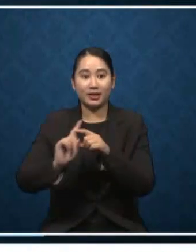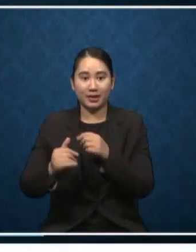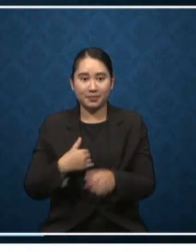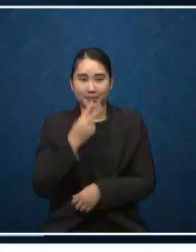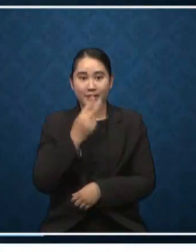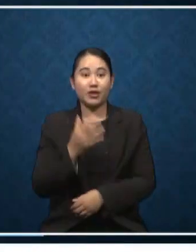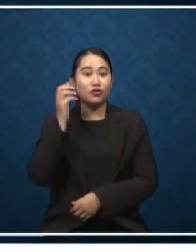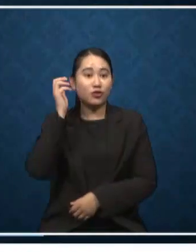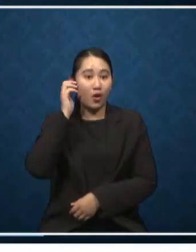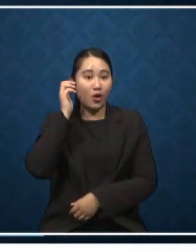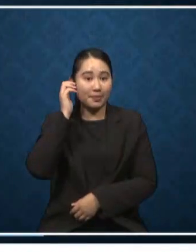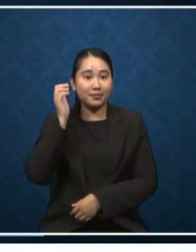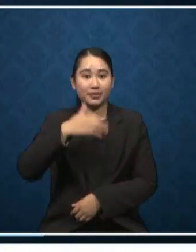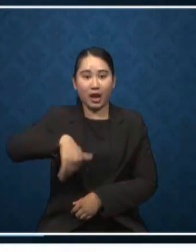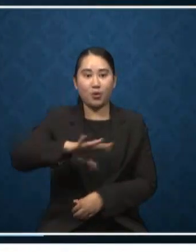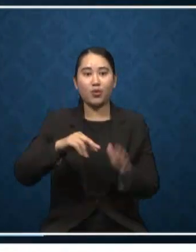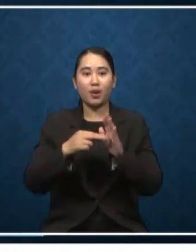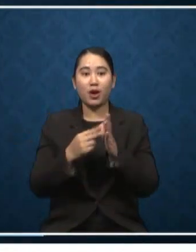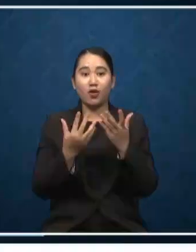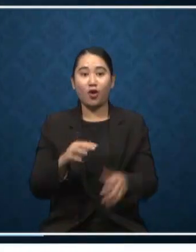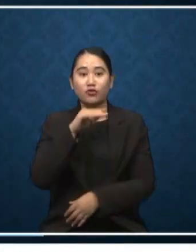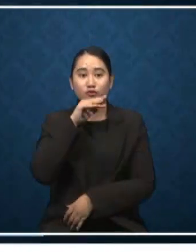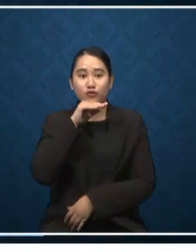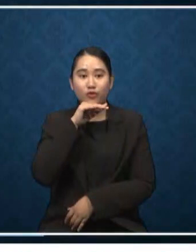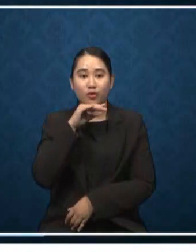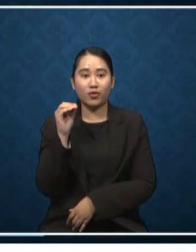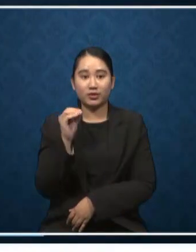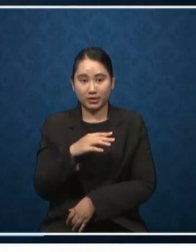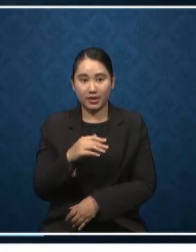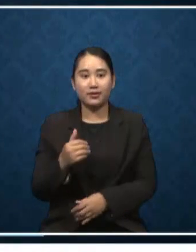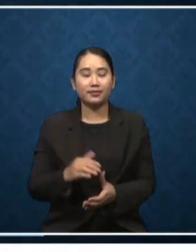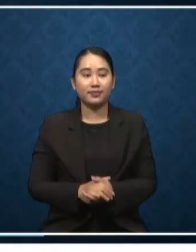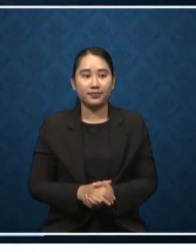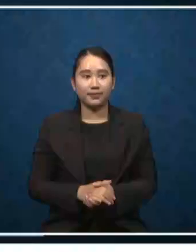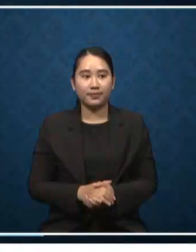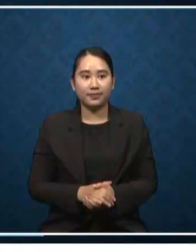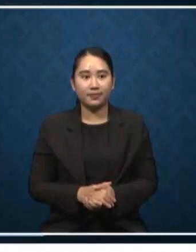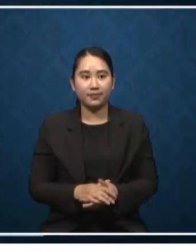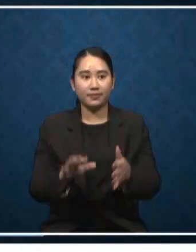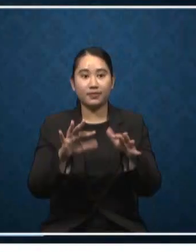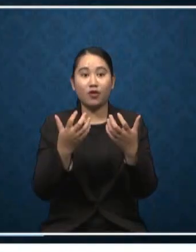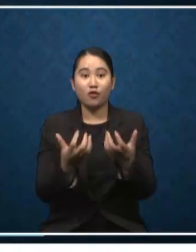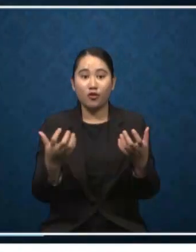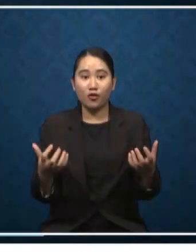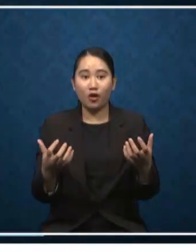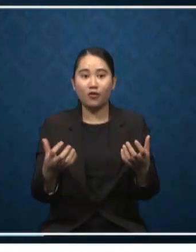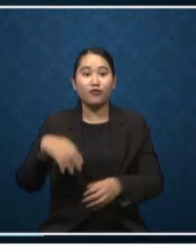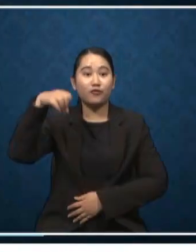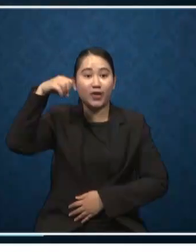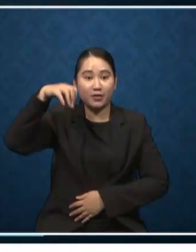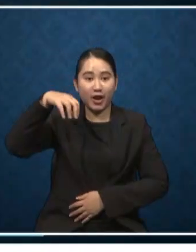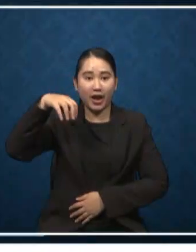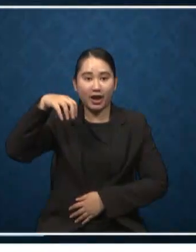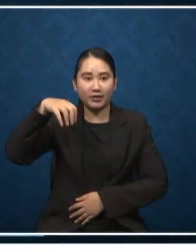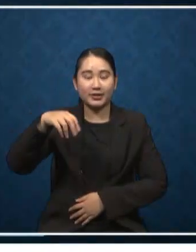ายแล้วมอถือทุกเครื่องถือวเป็ขะ Electronics ทั้หมดนะครับอีกอนนึงคือสะผิภัฑเครื่องใช้ฟ้าที่ไม่ใช้แล้ว